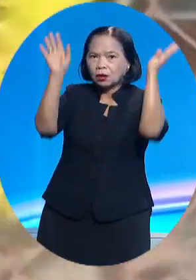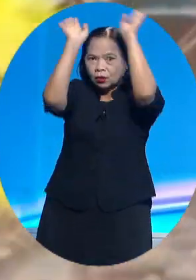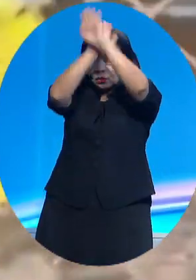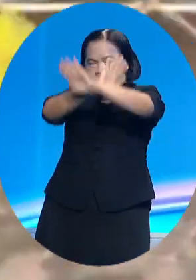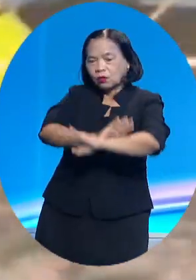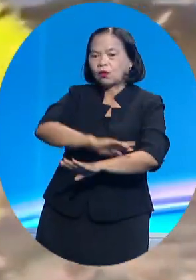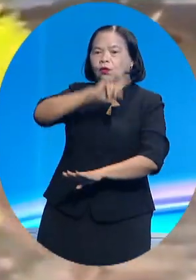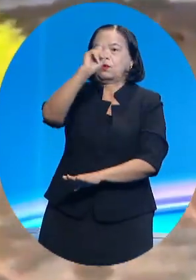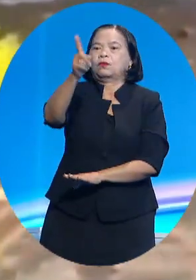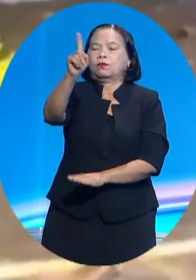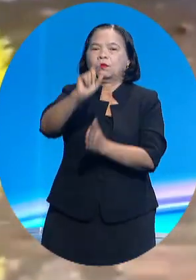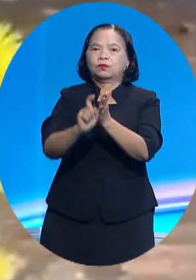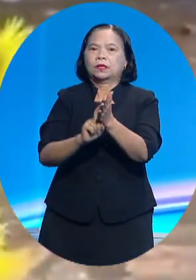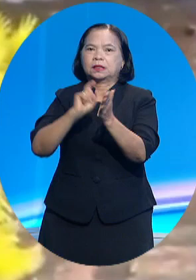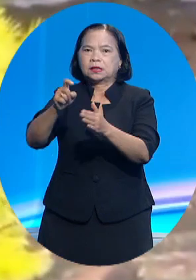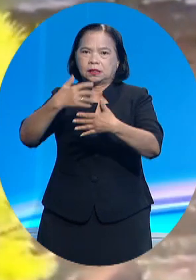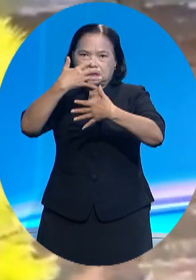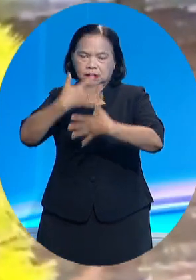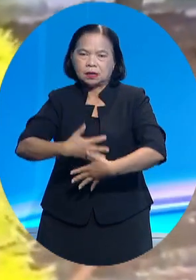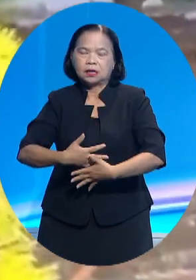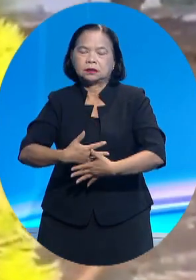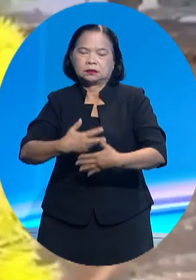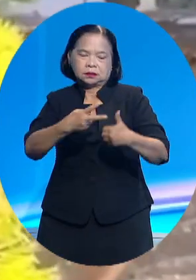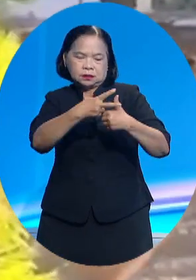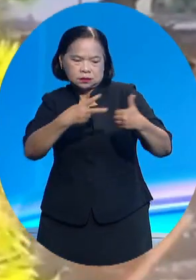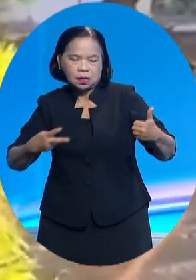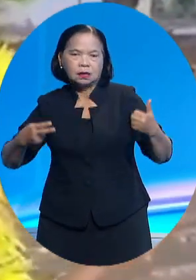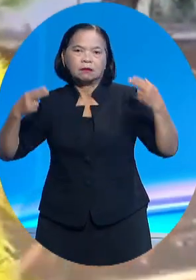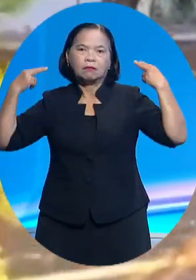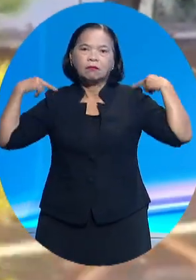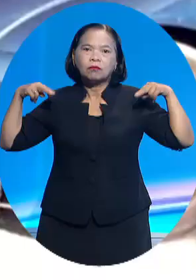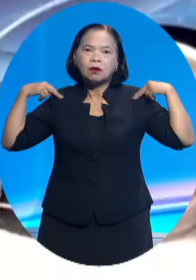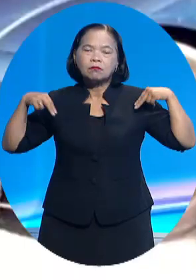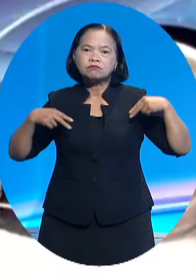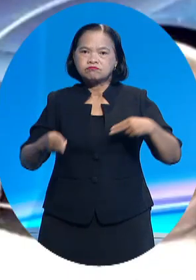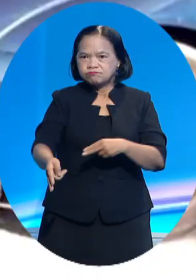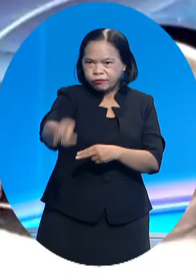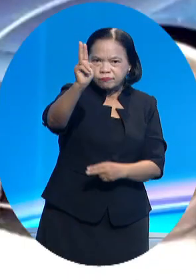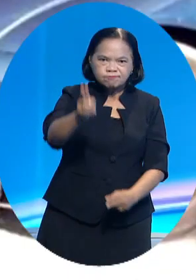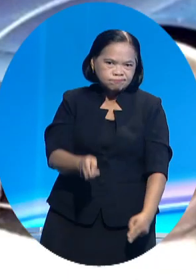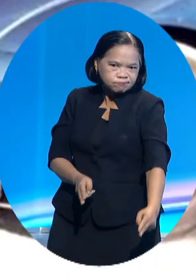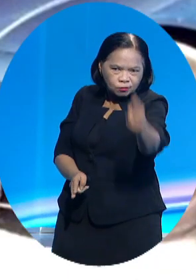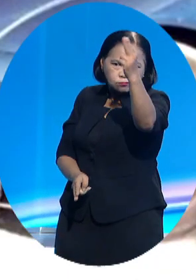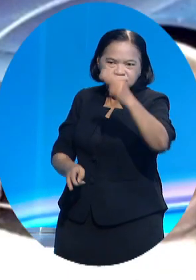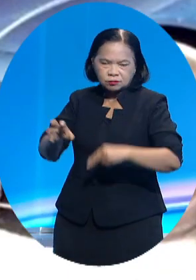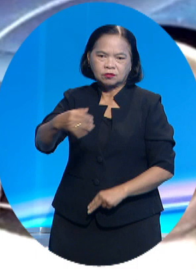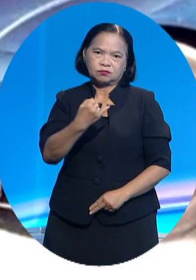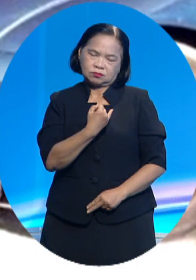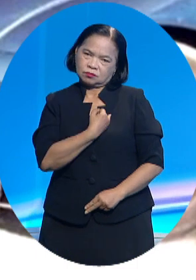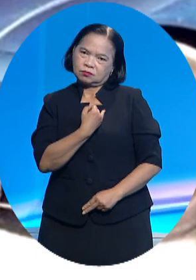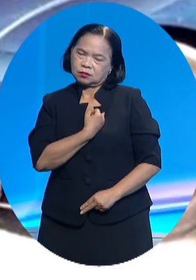9 đài truyền hình RT của nhà nước Hy Lạp đưa tin cảnh sát tin rằng đây là vụ đấu súng giữa các băng nhóm tội phạm địa phương